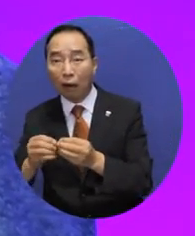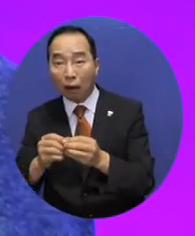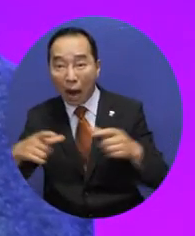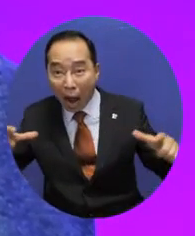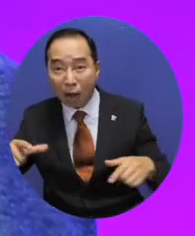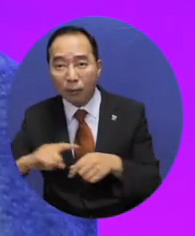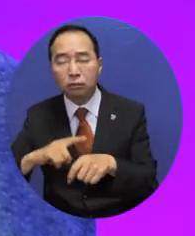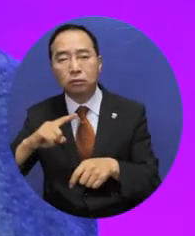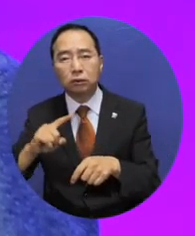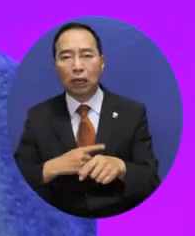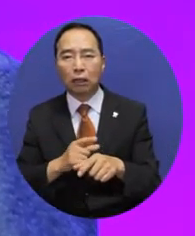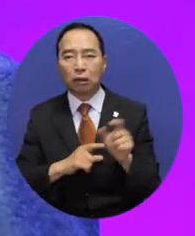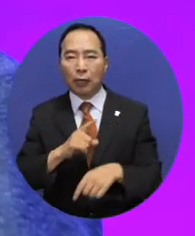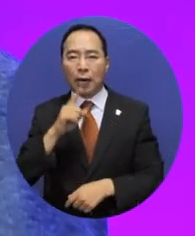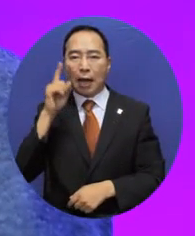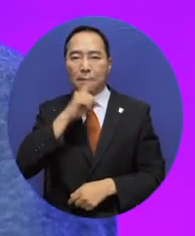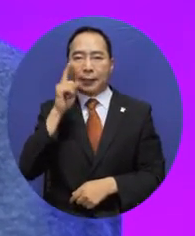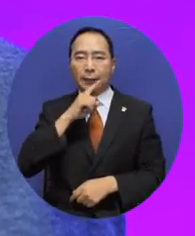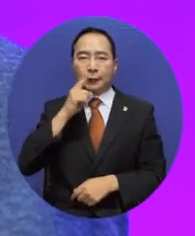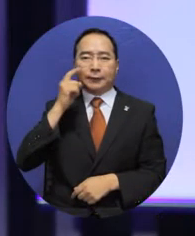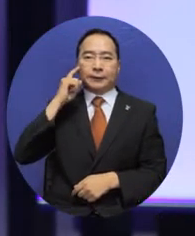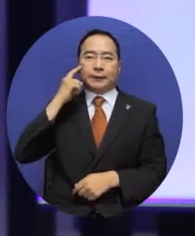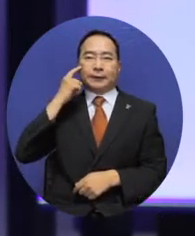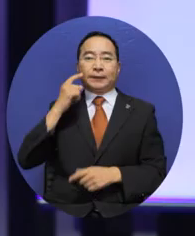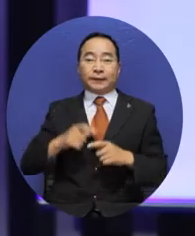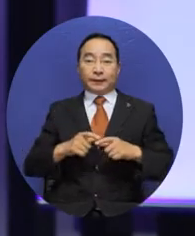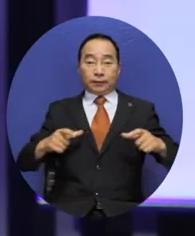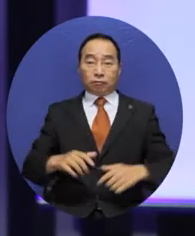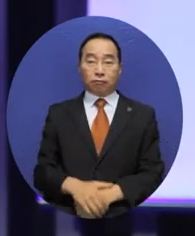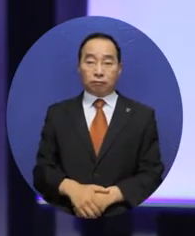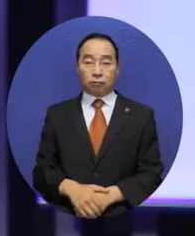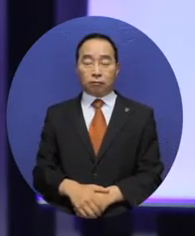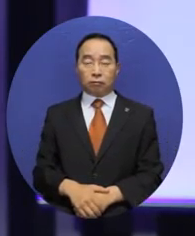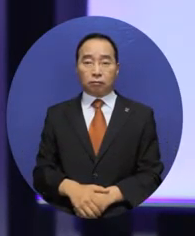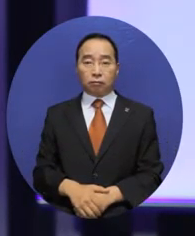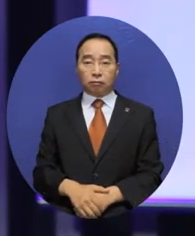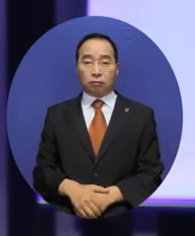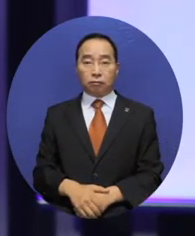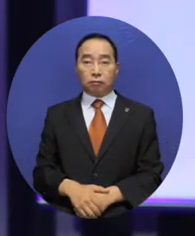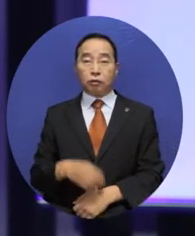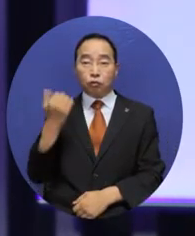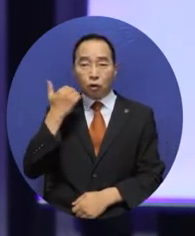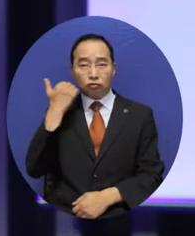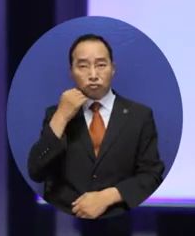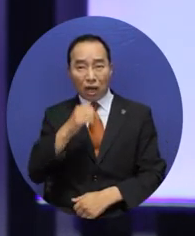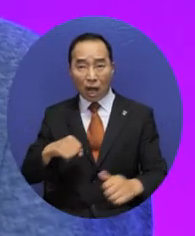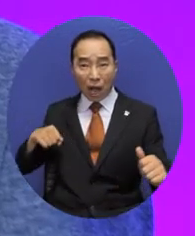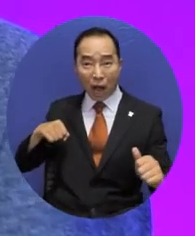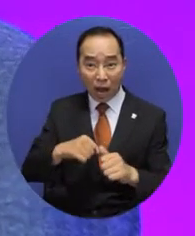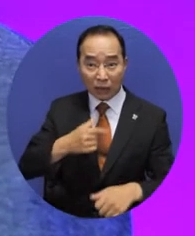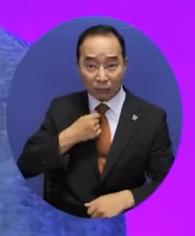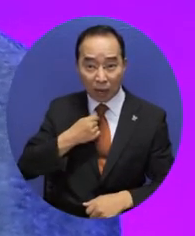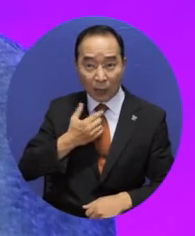더 증장시키게 되어 있습니다. 또 내가 누군가 폭력을 행하고 싶은 마음이 있다고 하더라도 내가 권력이 없을